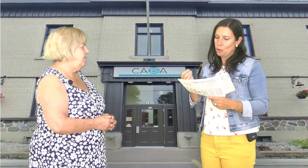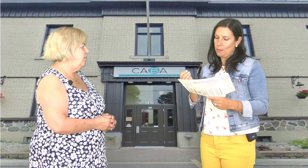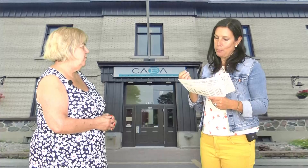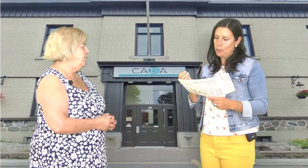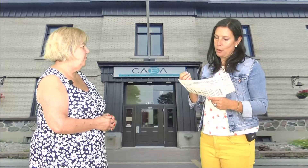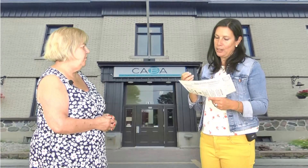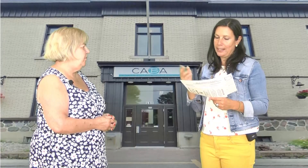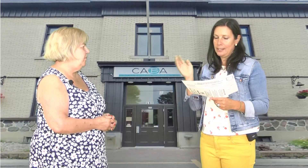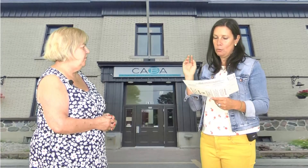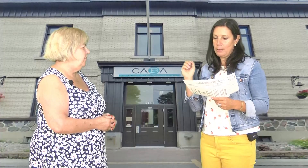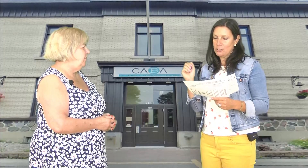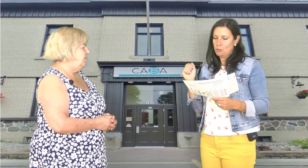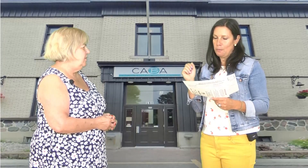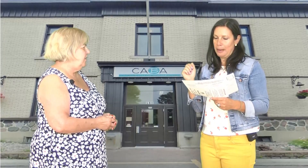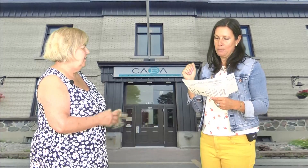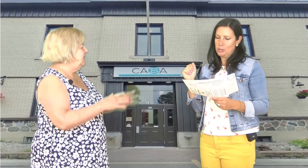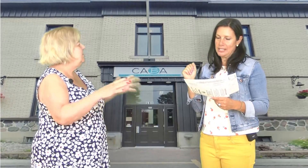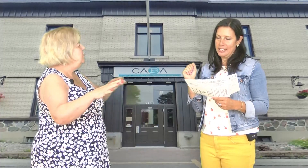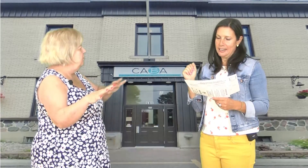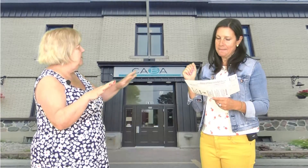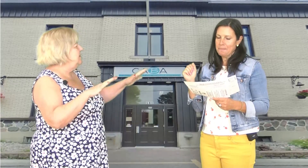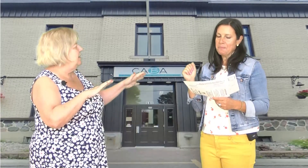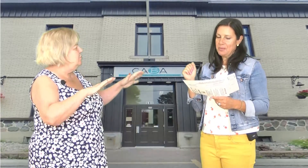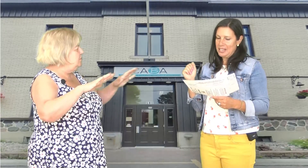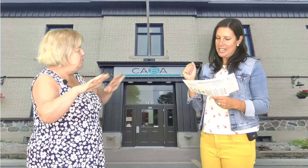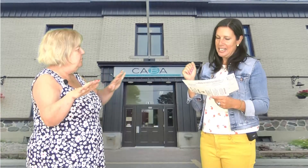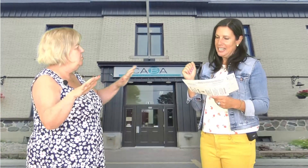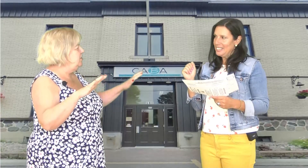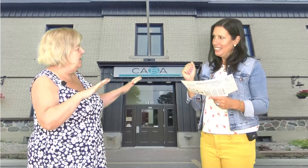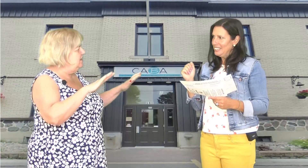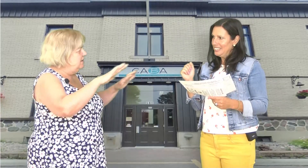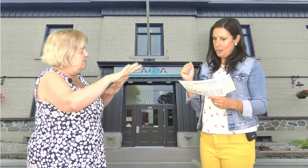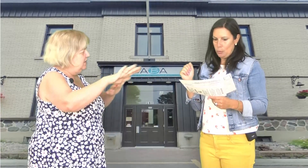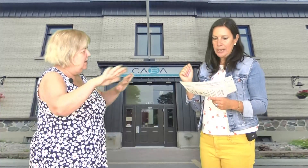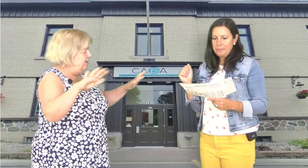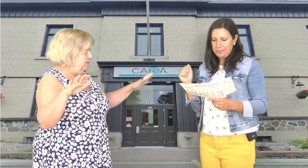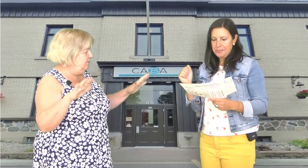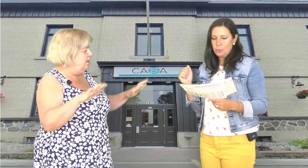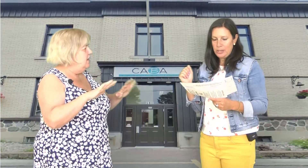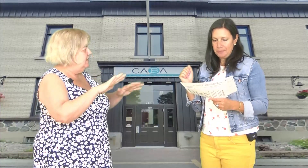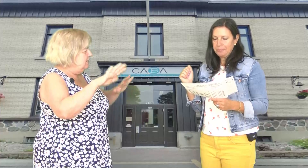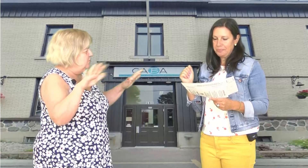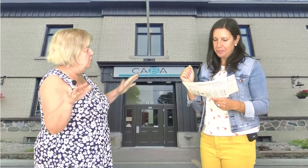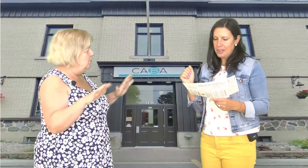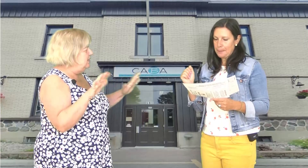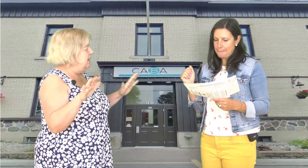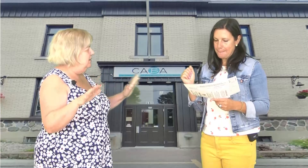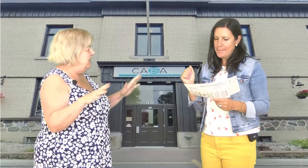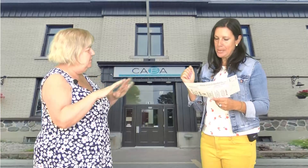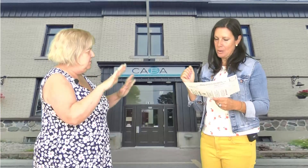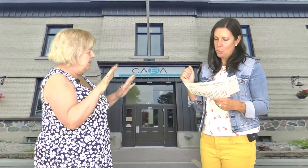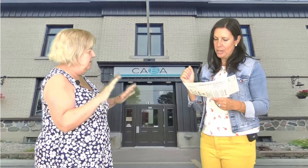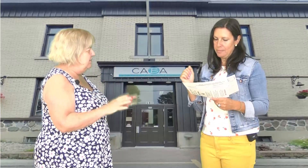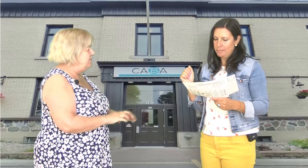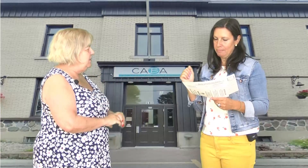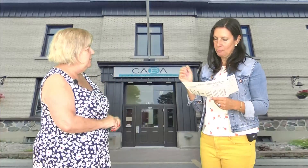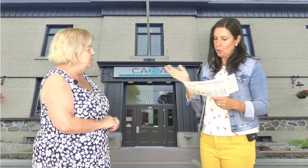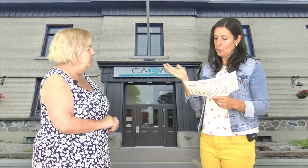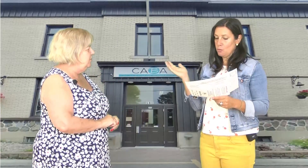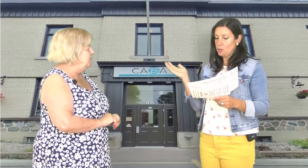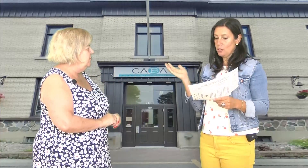vous avez d'autres repas, un gratin d'aubergine au parmesan. ça, mais vous avez rendu un petit peu de végétarien, véga. Oui, Tu sais, selon les tendances.